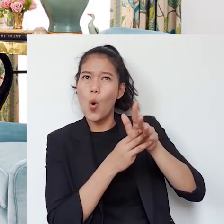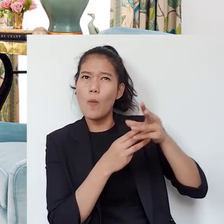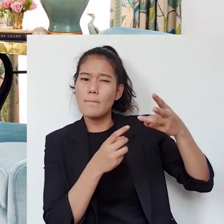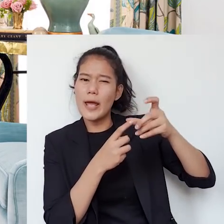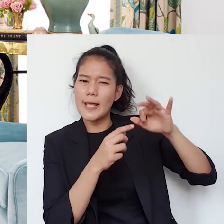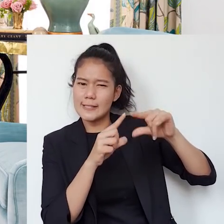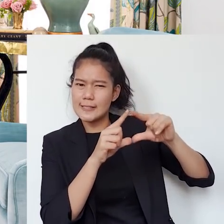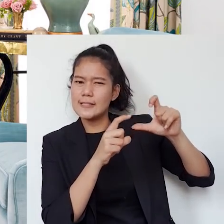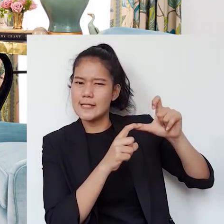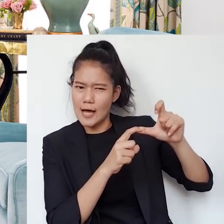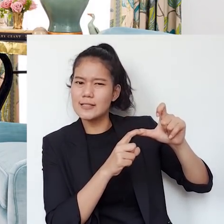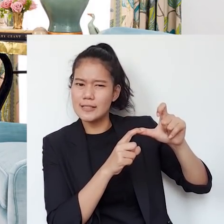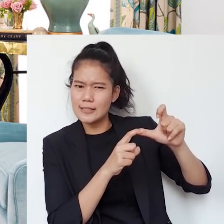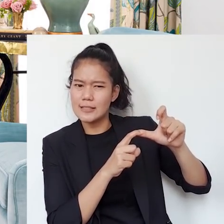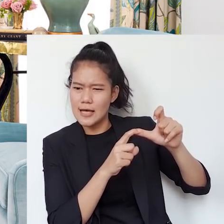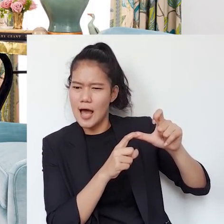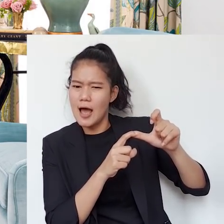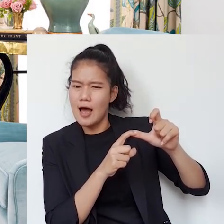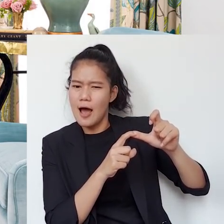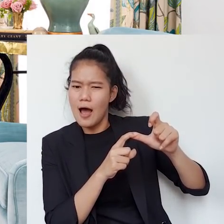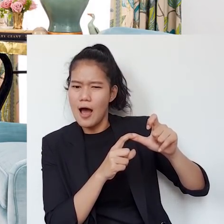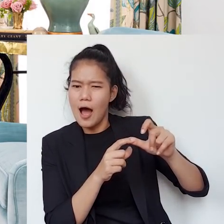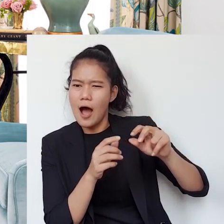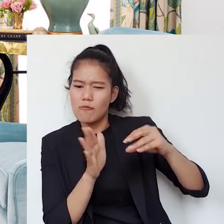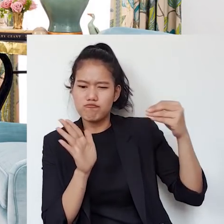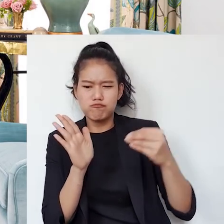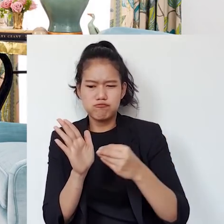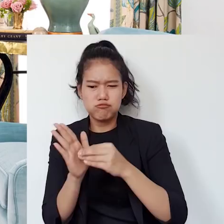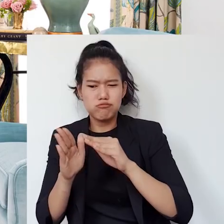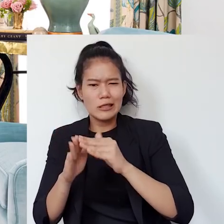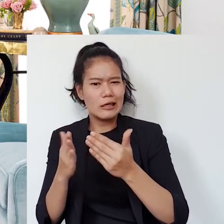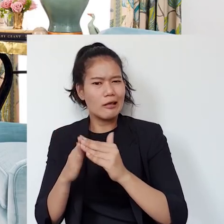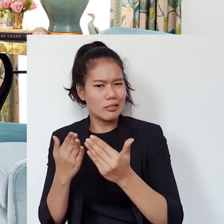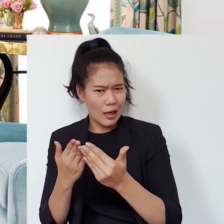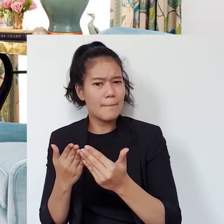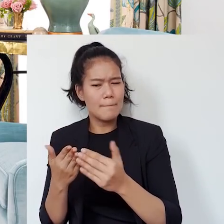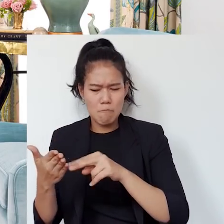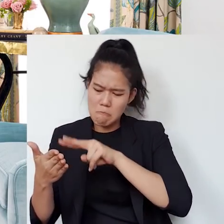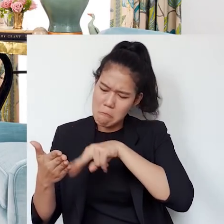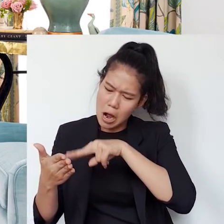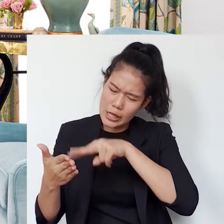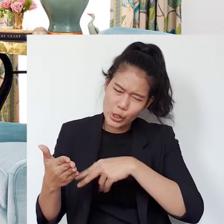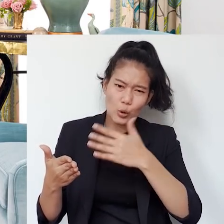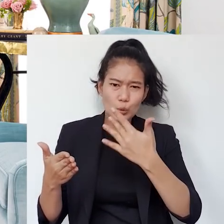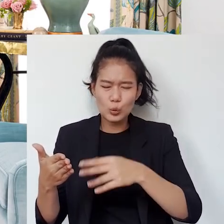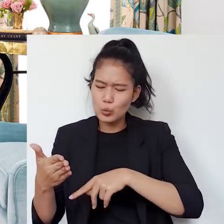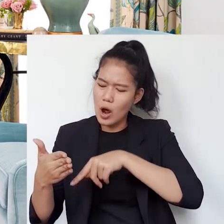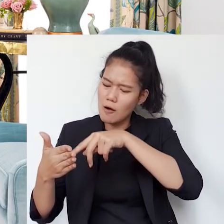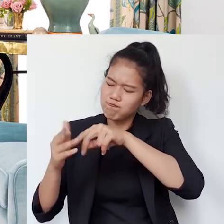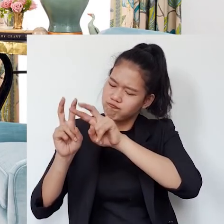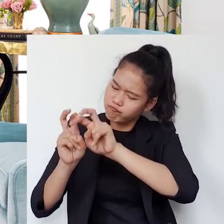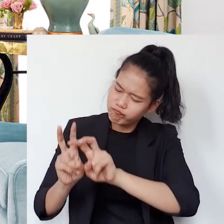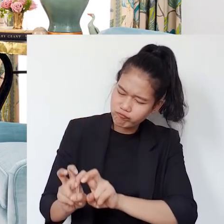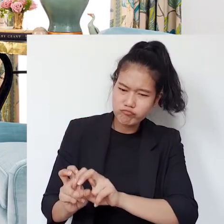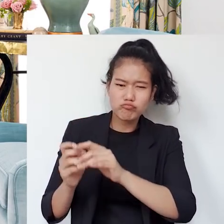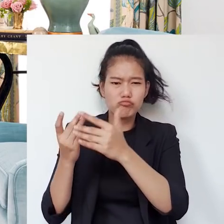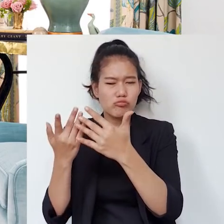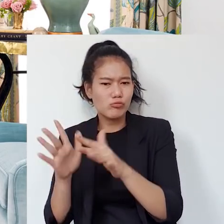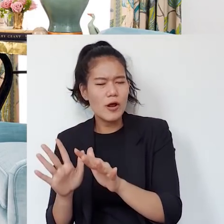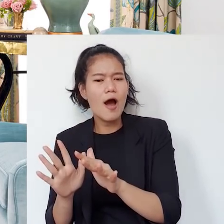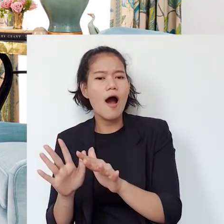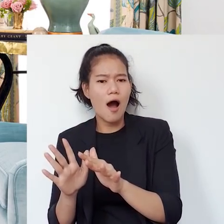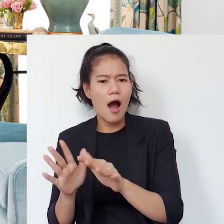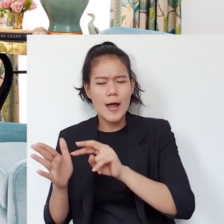yang digambarkan oleh kitab itu, sebagaimana yang kita baca, kita teliti, kita tafsir sedemikian